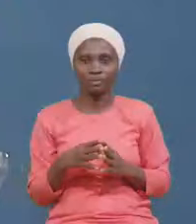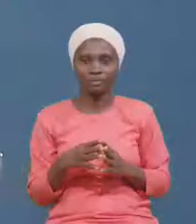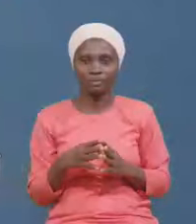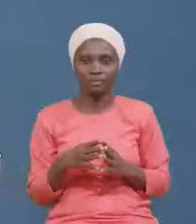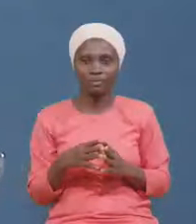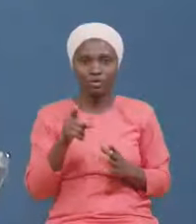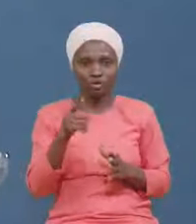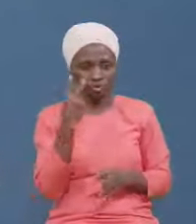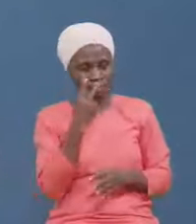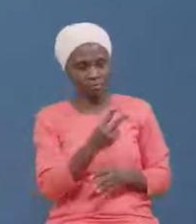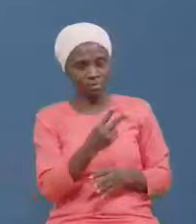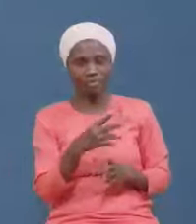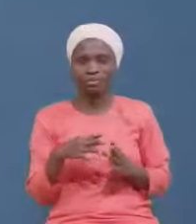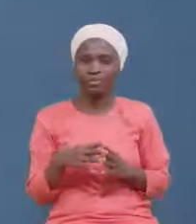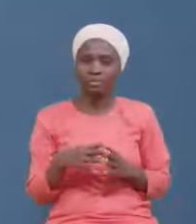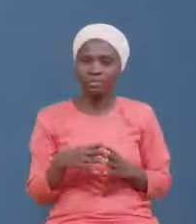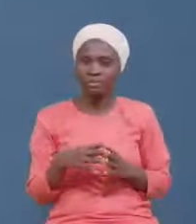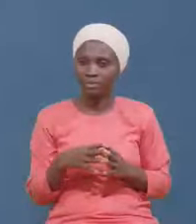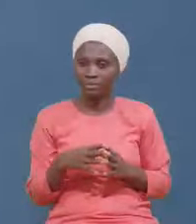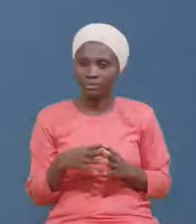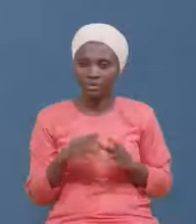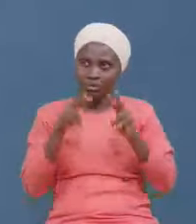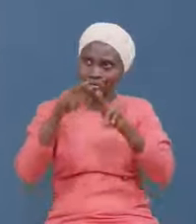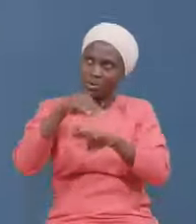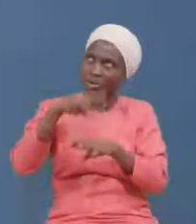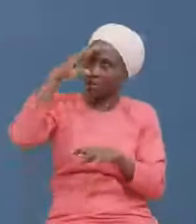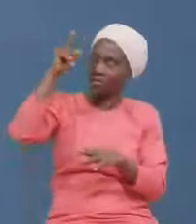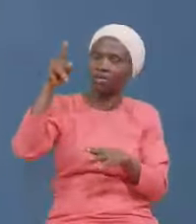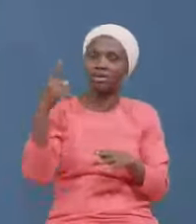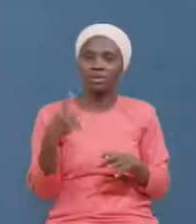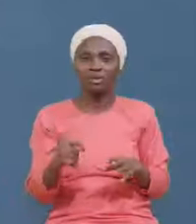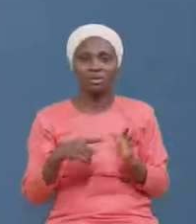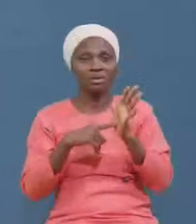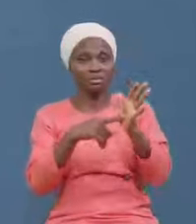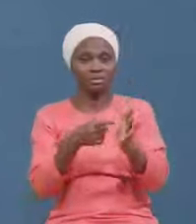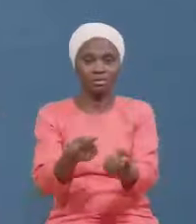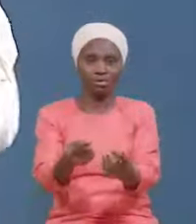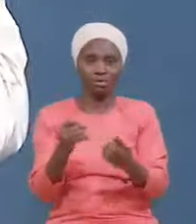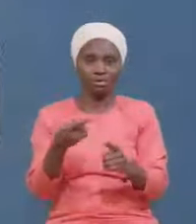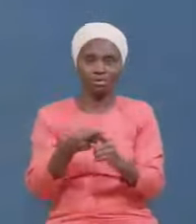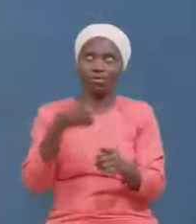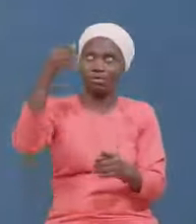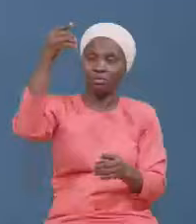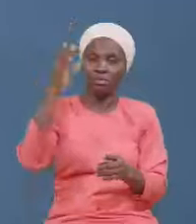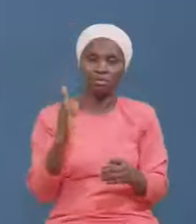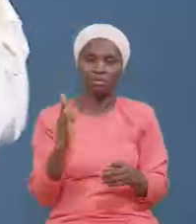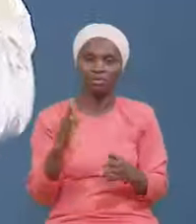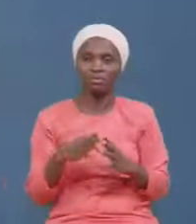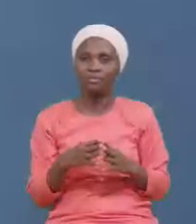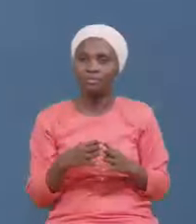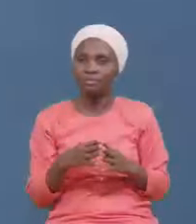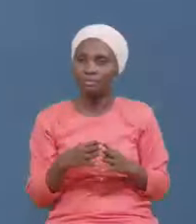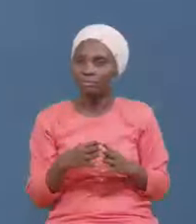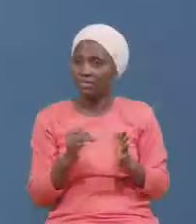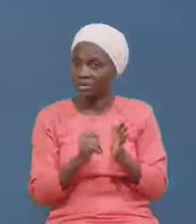You behold. మీరు అప్పుడు ఇదిగో అవుతారు. Look at him. The revelation comes from God. ఆయన చూచినప్పుడు దేవుని యొద్ద నుంచి ప్రత్యక్షత వస్తుంది.